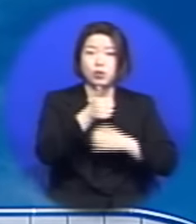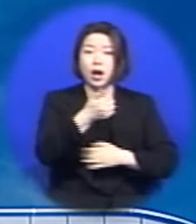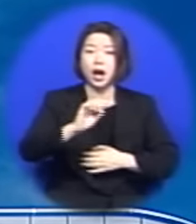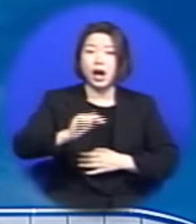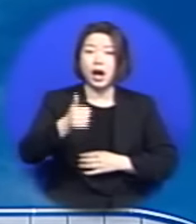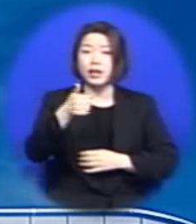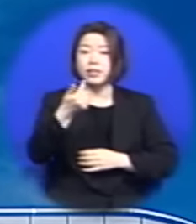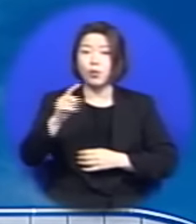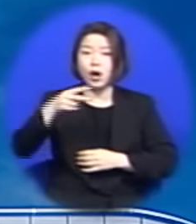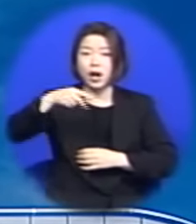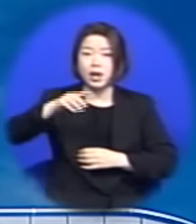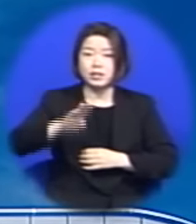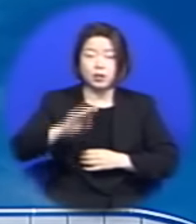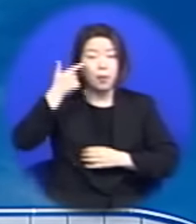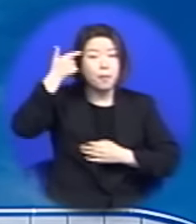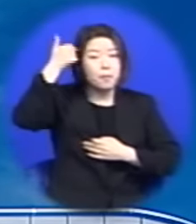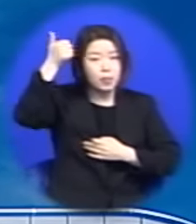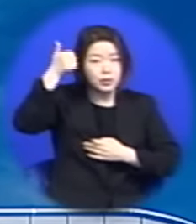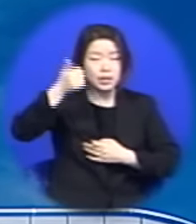목사님이